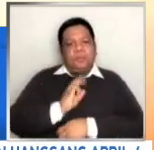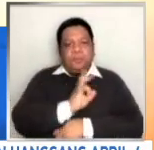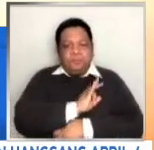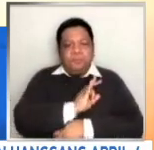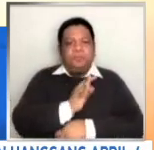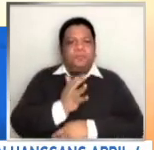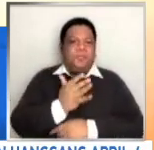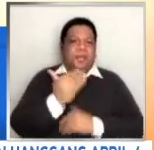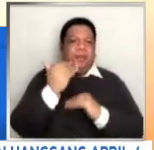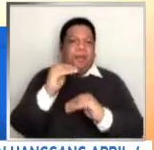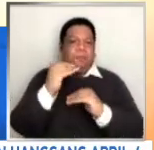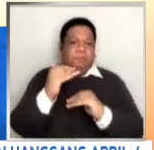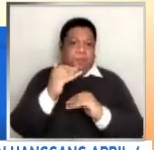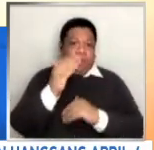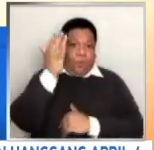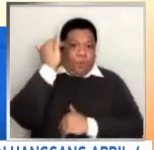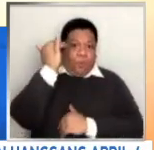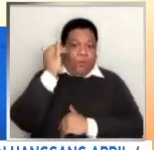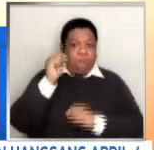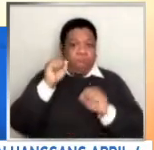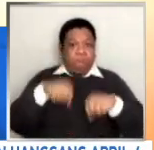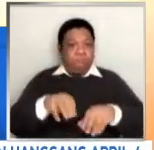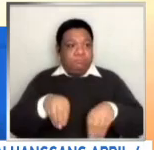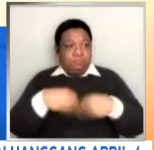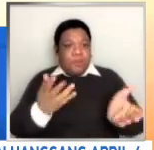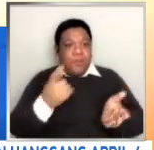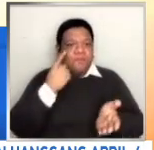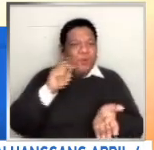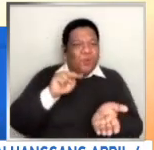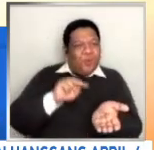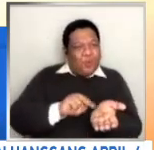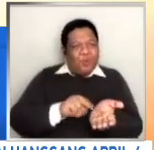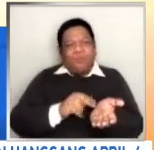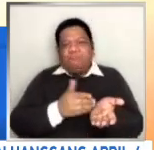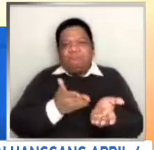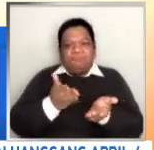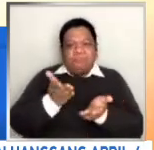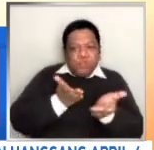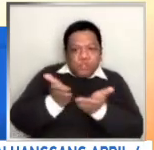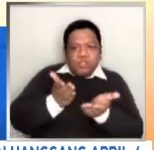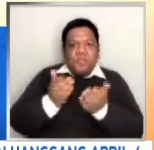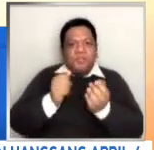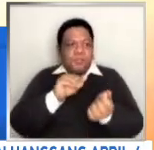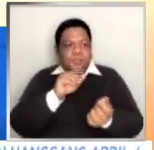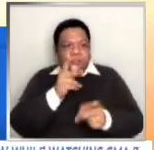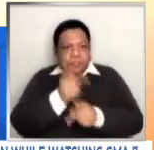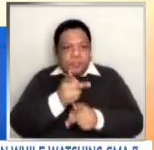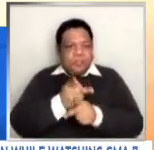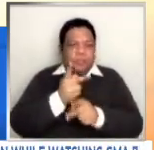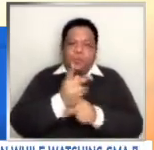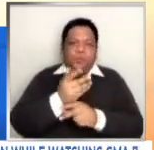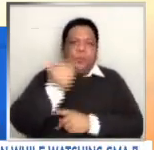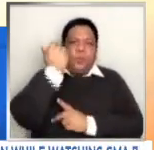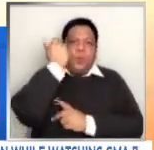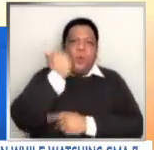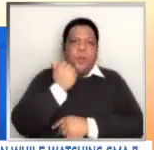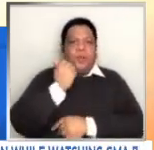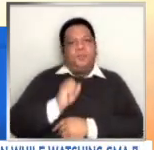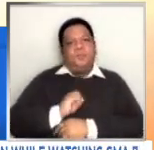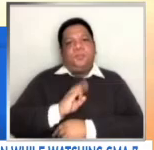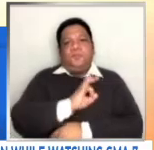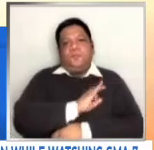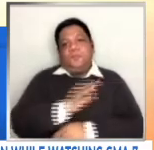dahil ang capability to provide nursing services ay limited din po dahil nga wala, kulang ang mga nurses din.